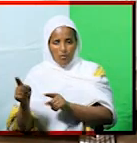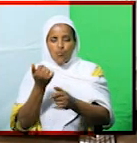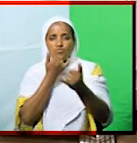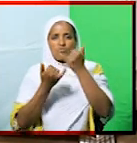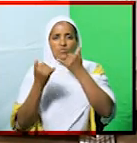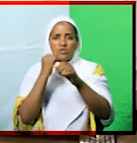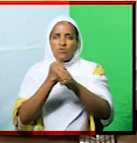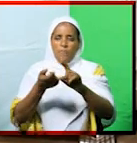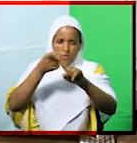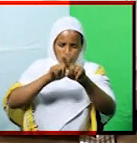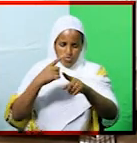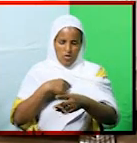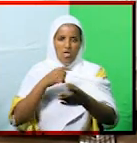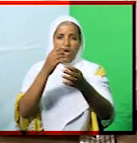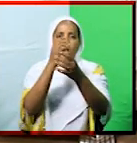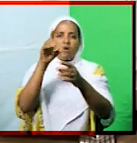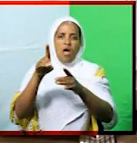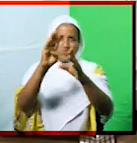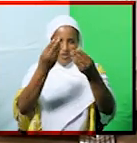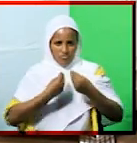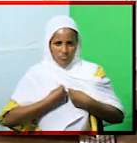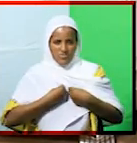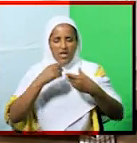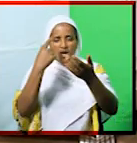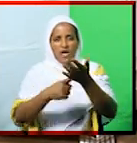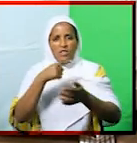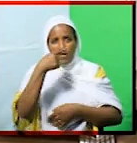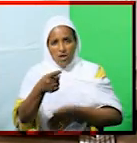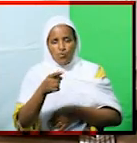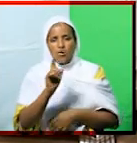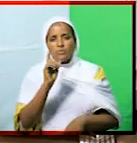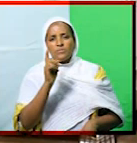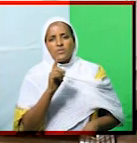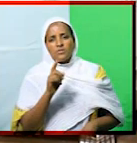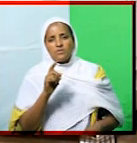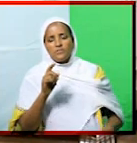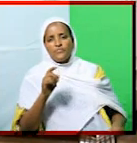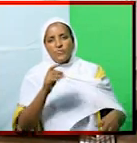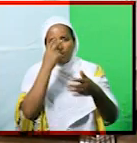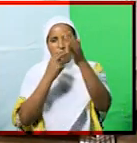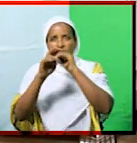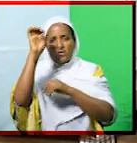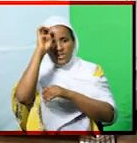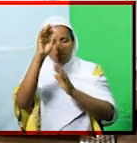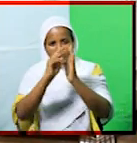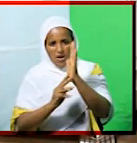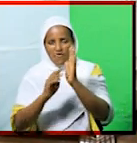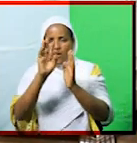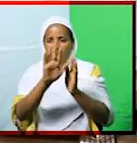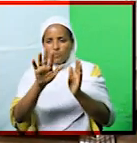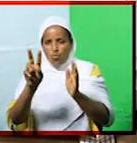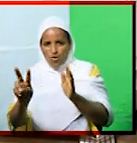የለም በዚህ ምድር። አንደኛ ምን እንክሰዋለን? ሁሉ የእሱ ነውና። ሁለተኛ ደግሞ የሚካስ ነገር በሙሉ ተሟልቶ ቢቀርብ ካሳ